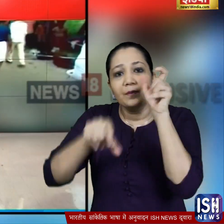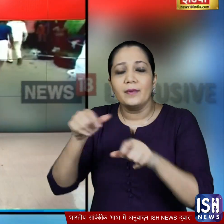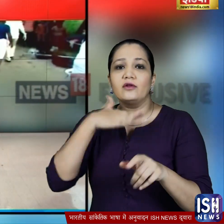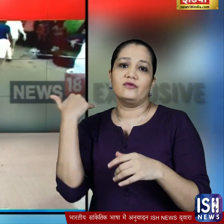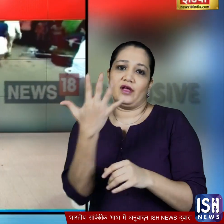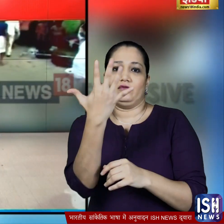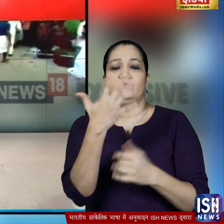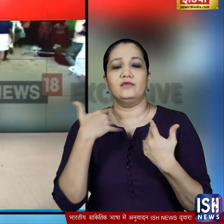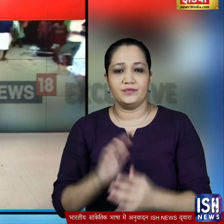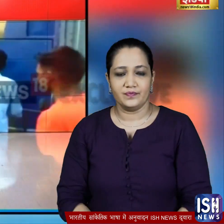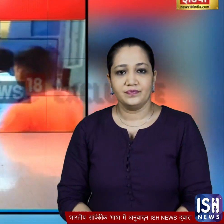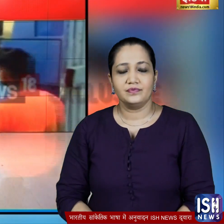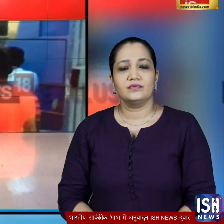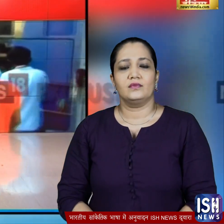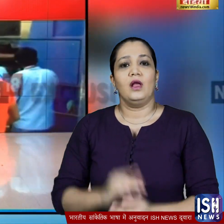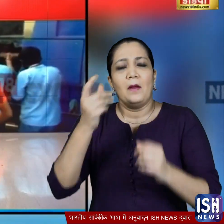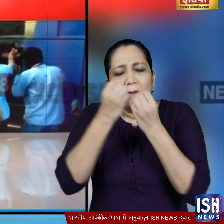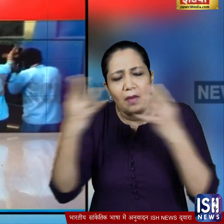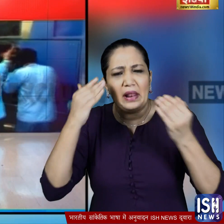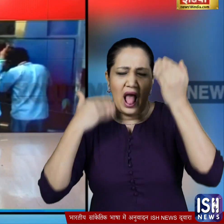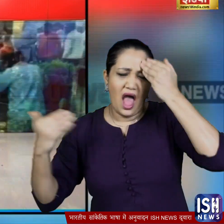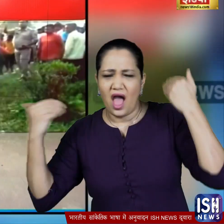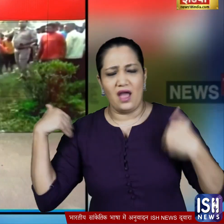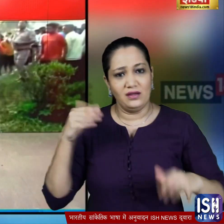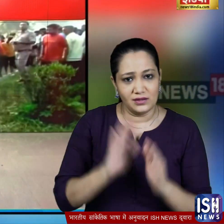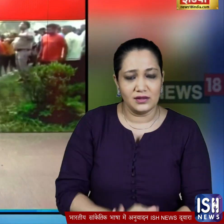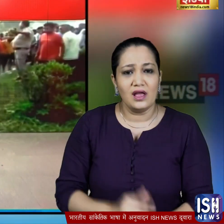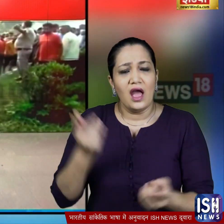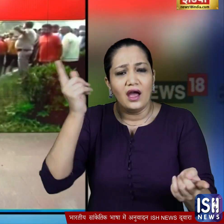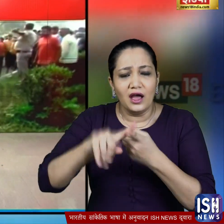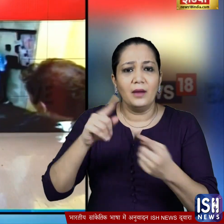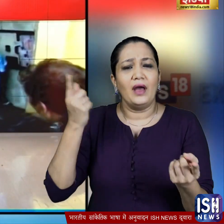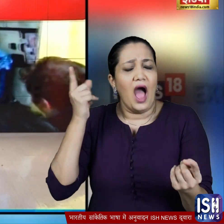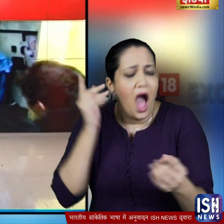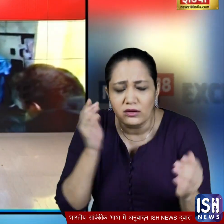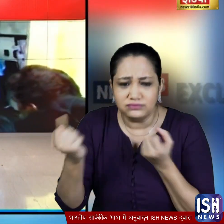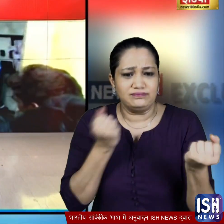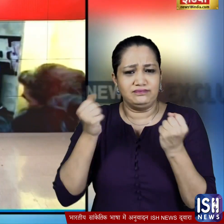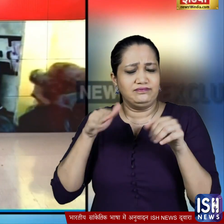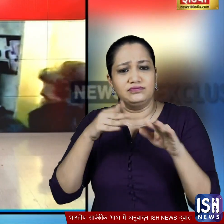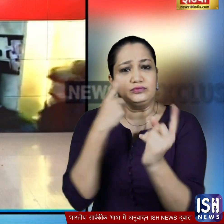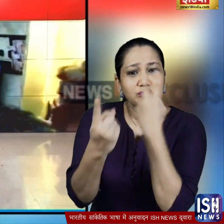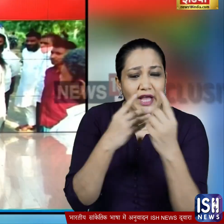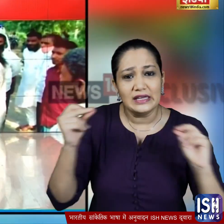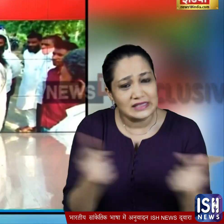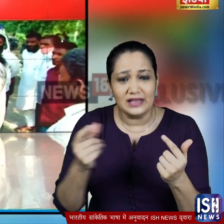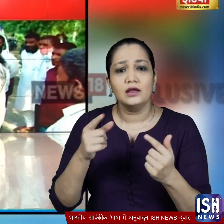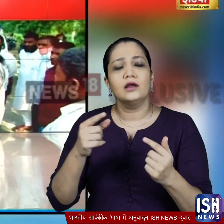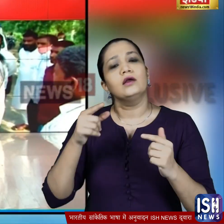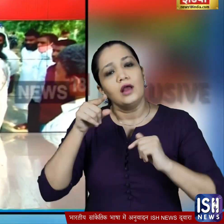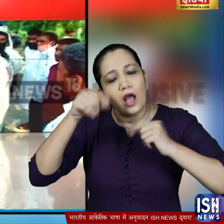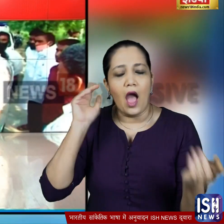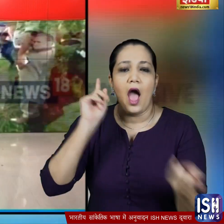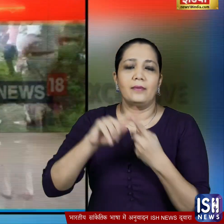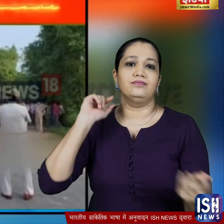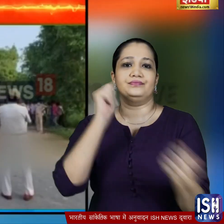5 लोगों की मौत हो गई, जबकि कई लोग घायल हो गए। आरोप है कि बीच सड़क पर अचानक गाड़ियों की चेकिंग शुरू होने की वजह से यह हादसा